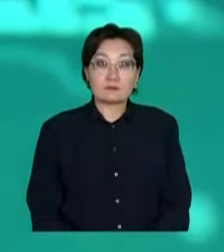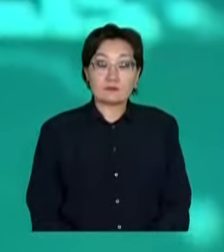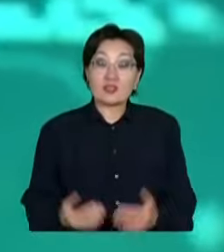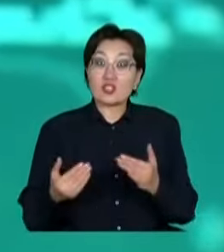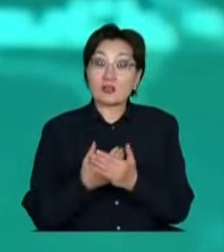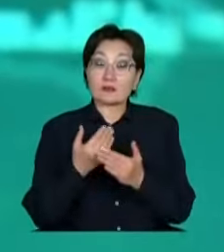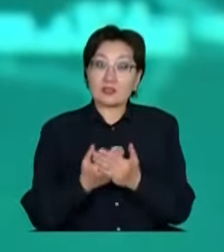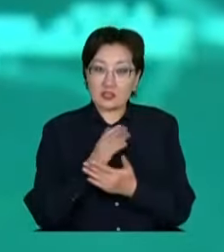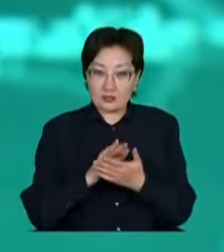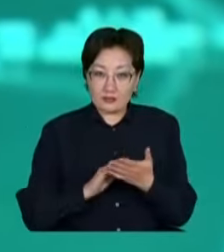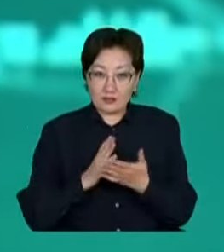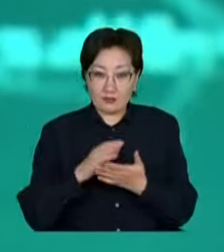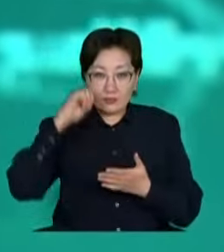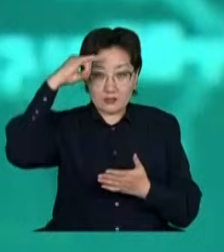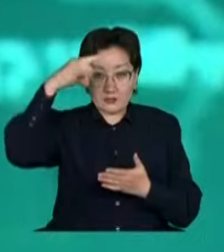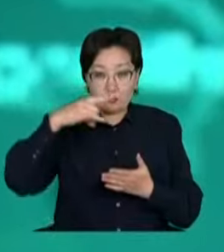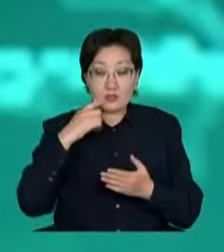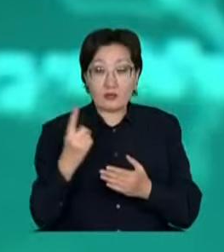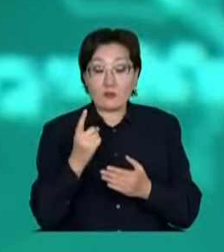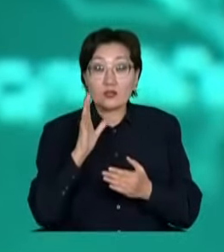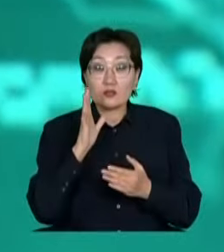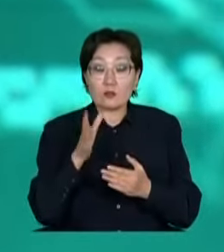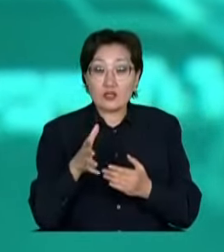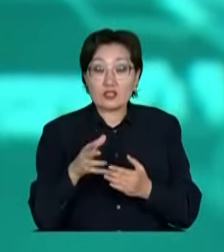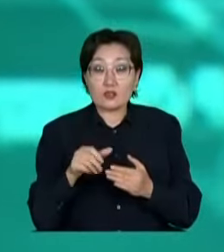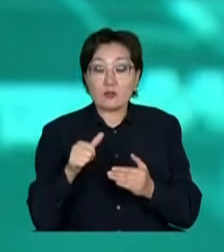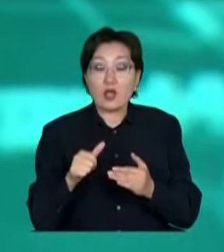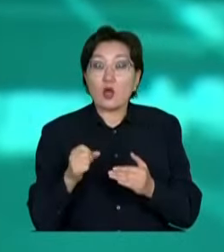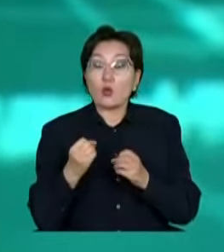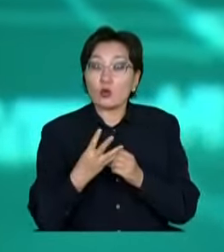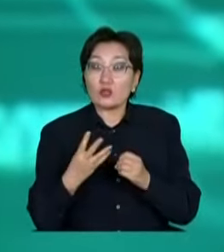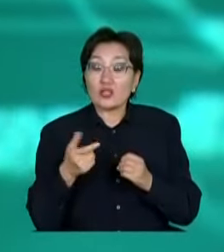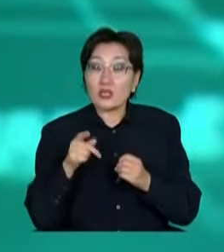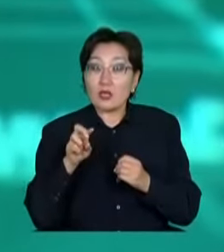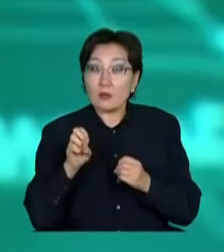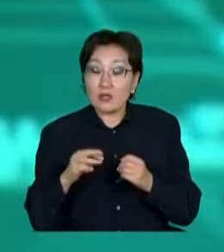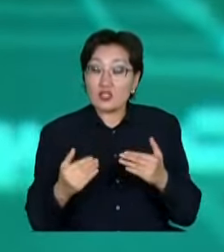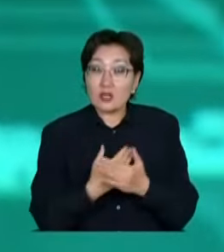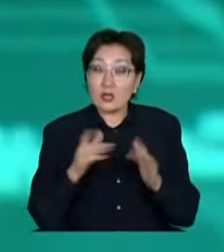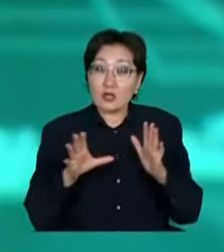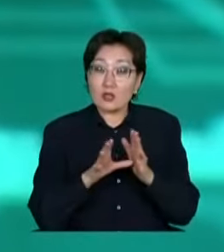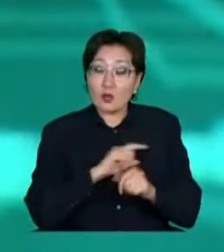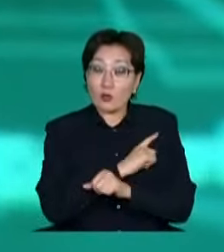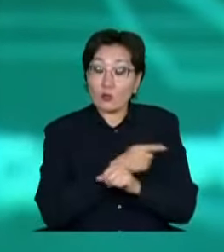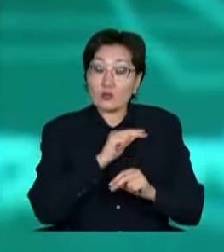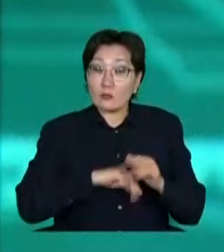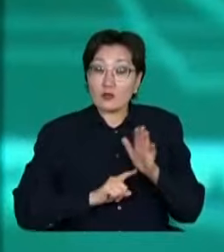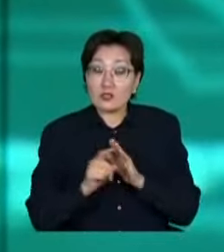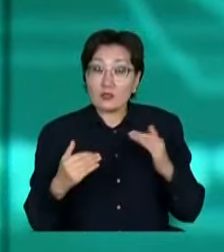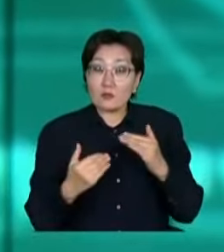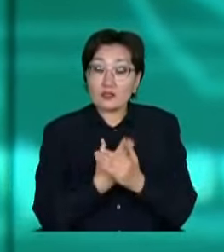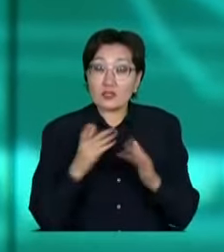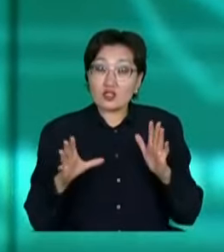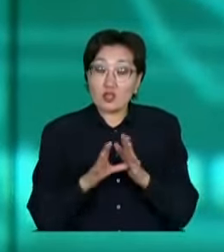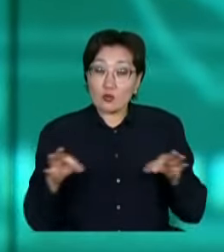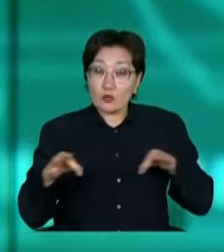Тікелей эфирде жаңалықтар. Қазақстанда алдағы 5 жылда 14 гигаватт жаңа электр қуаты іске қосылады. Үкімет қазір жаңартылатын энергетика